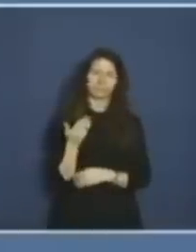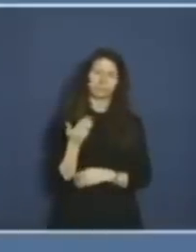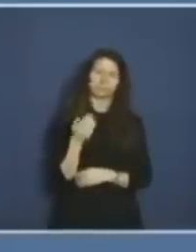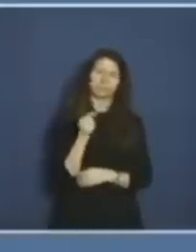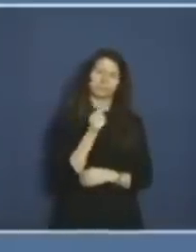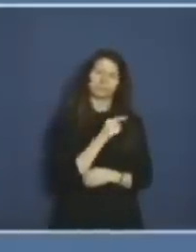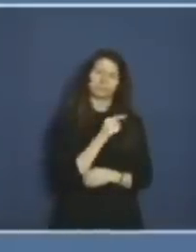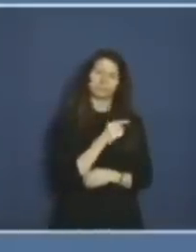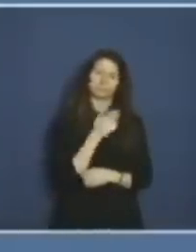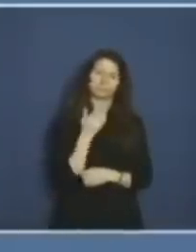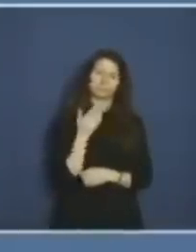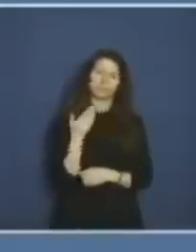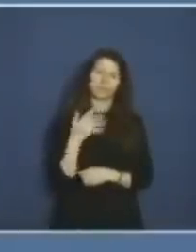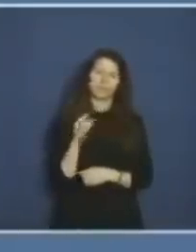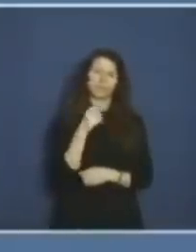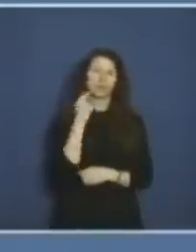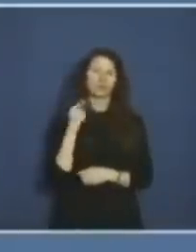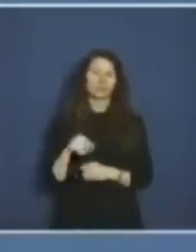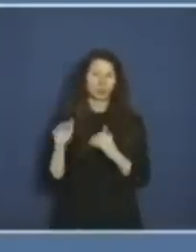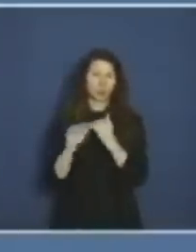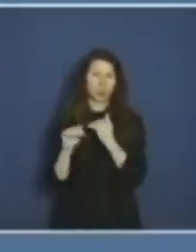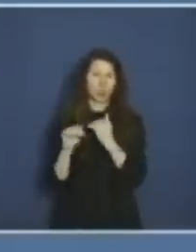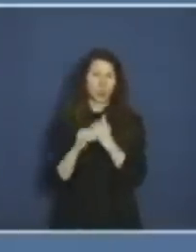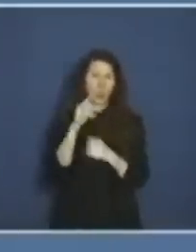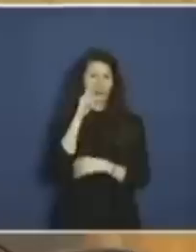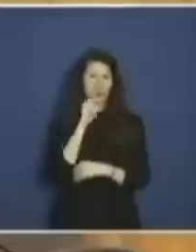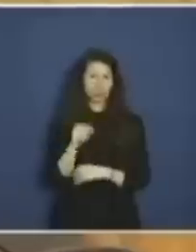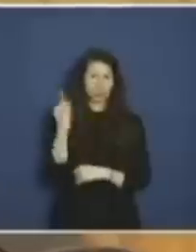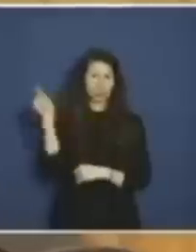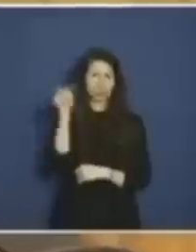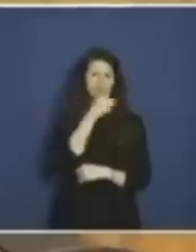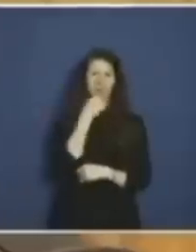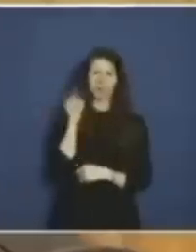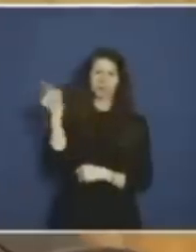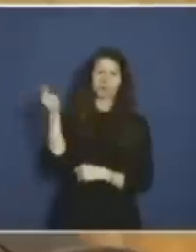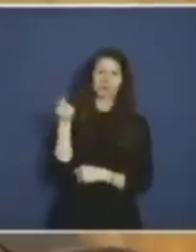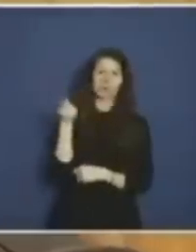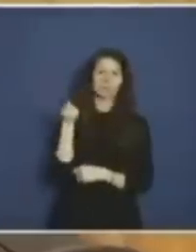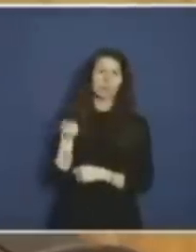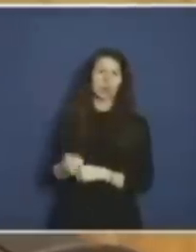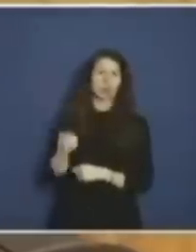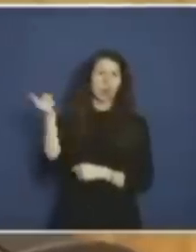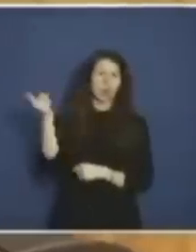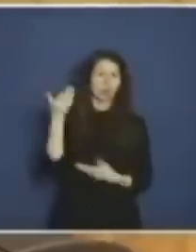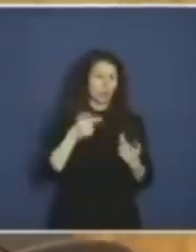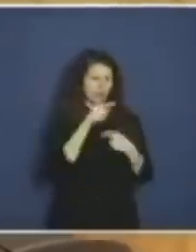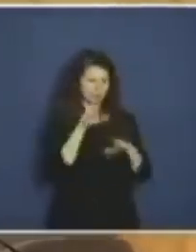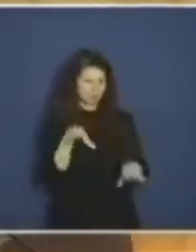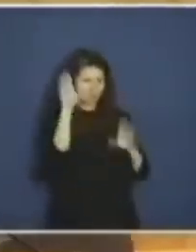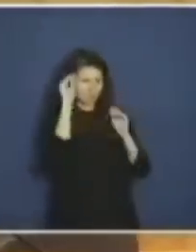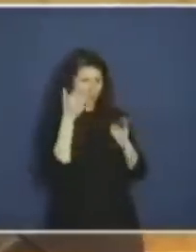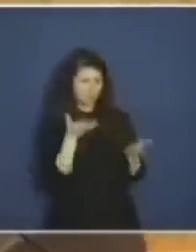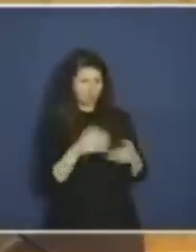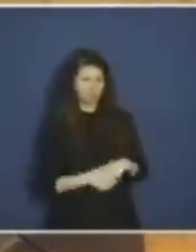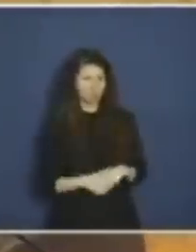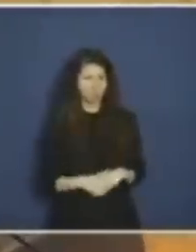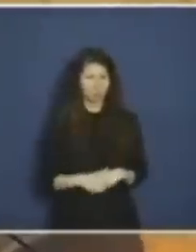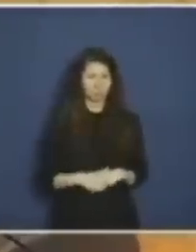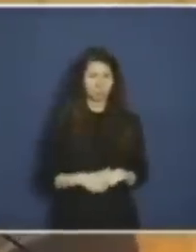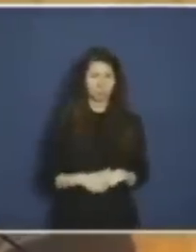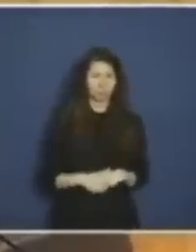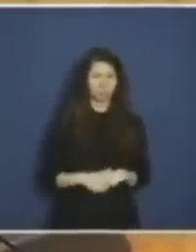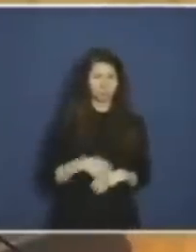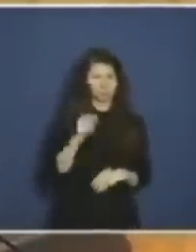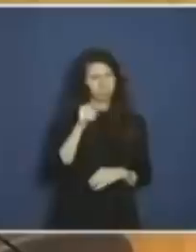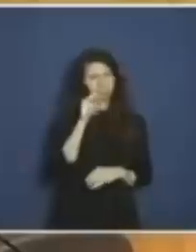der hat den russischen Kollegen Putin als Mörder bezeichnet. Also ich weiß nicht, ob Sie das wahrgenommen haben. Sehen Sie